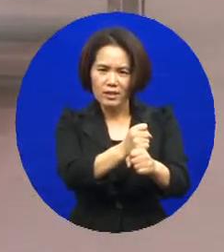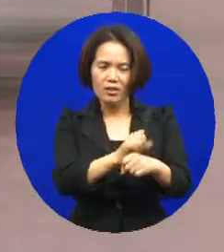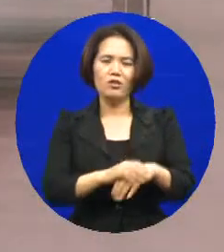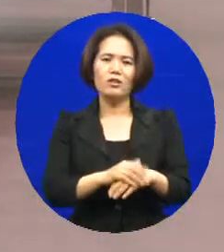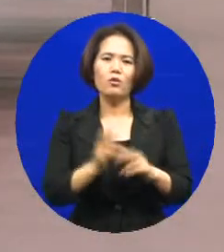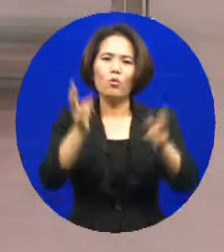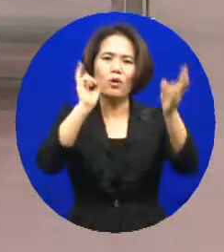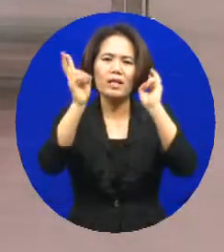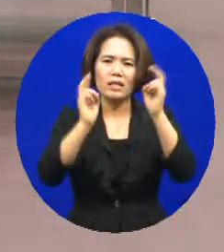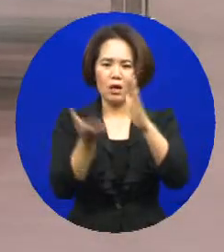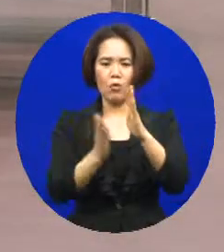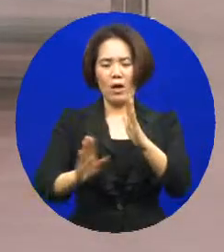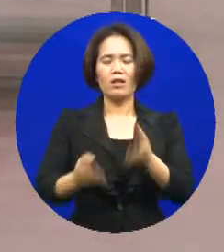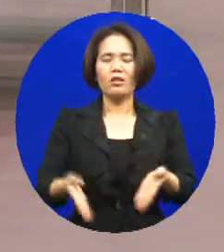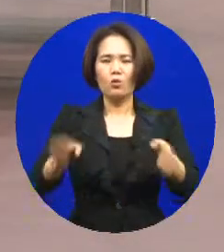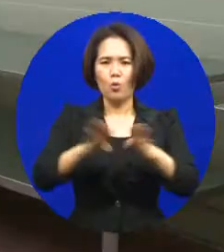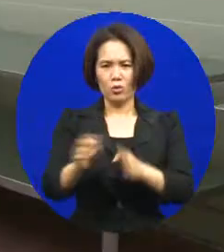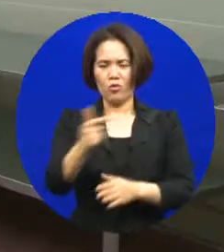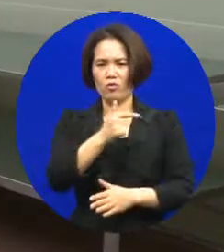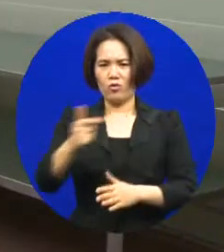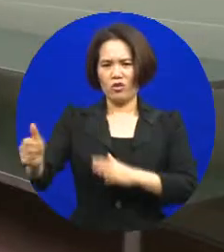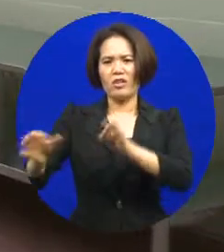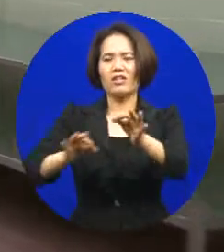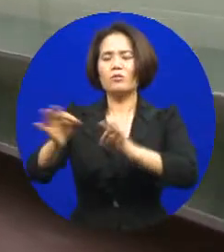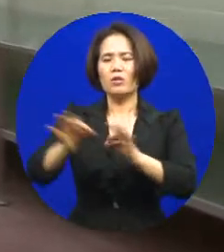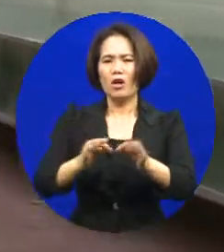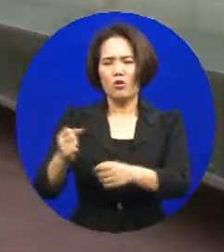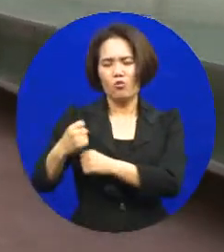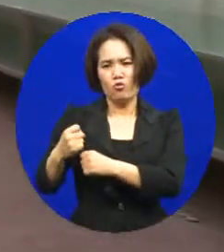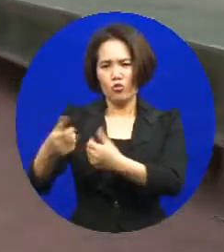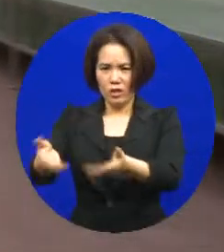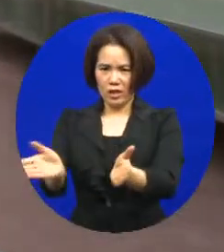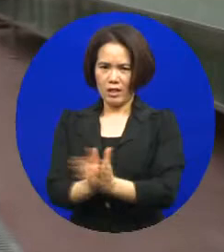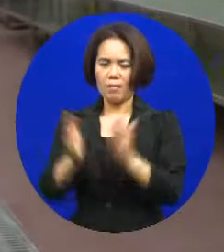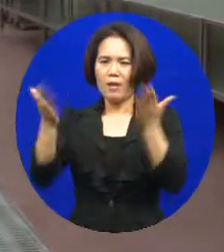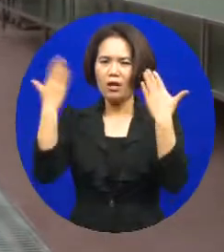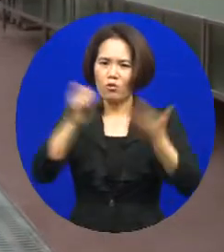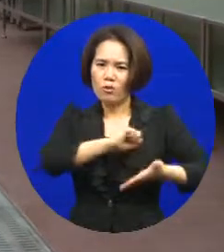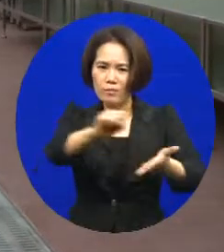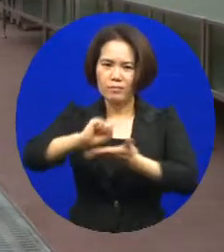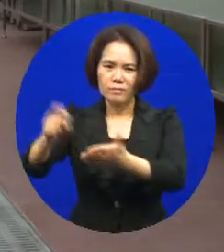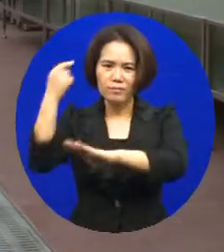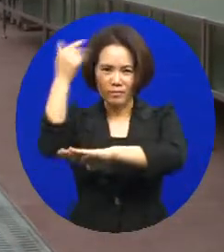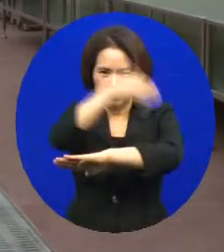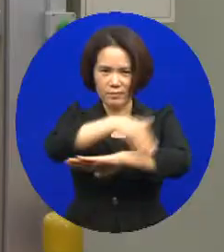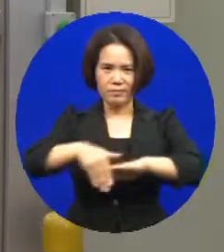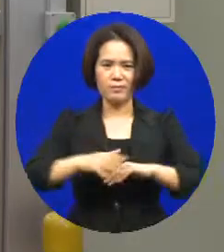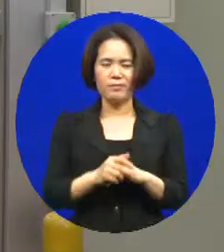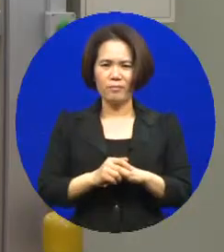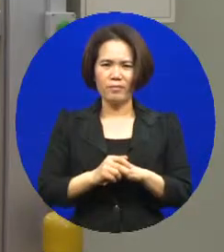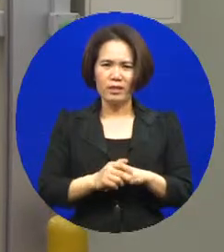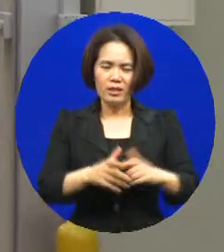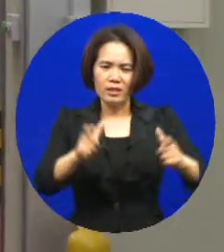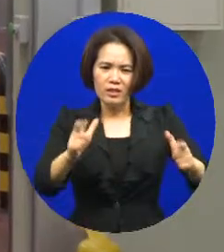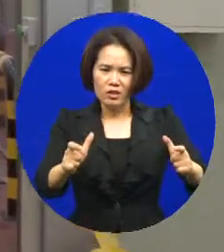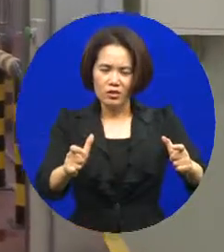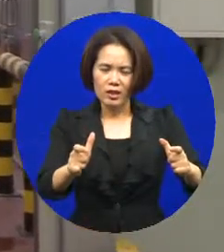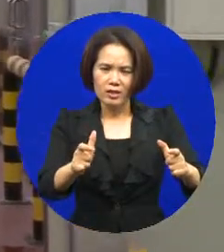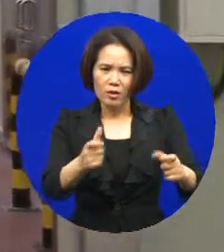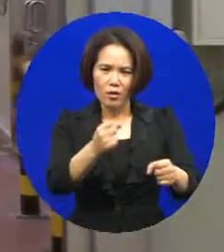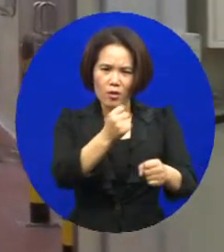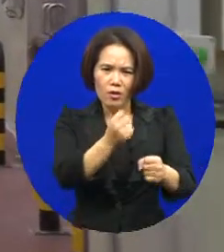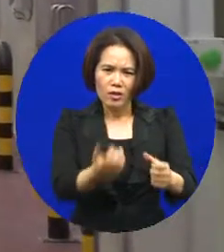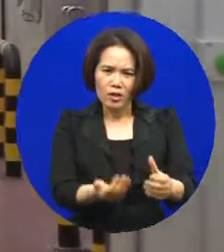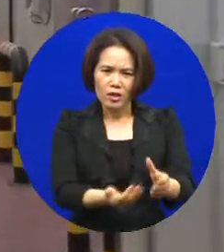농산물은 기업체와 관공서, 대형 유통매장, 군부대, 학교 등으로 납품될 계획입니다. 우리 지역에서